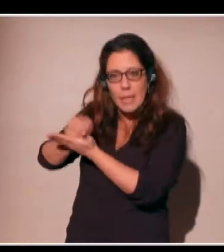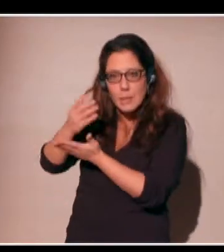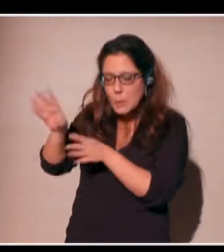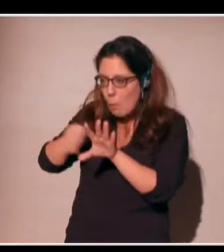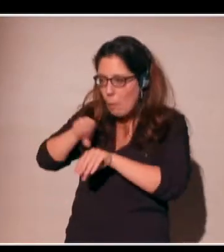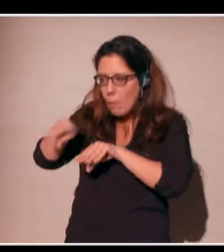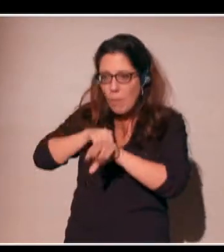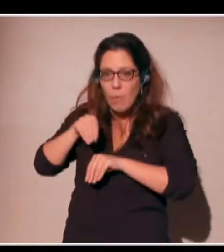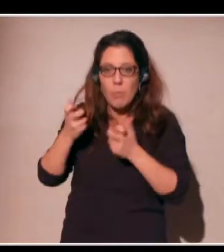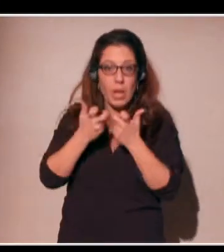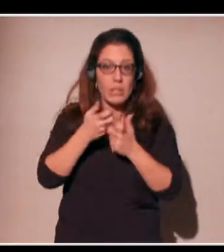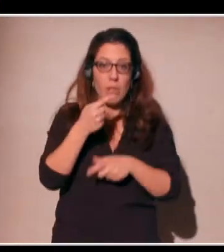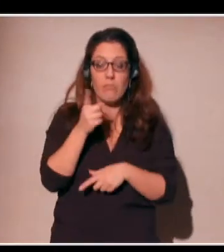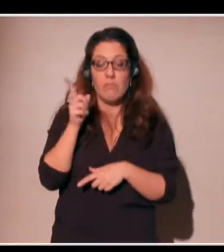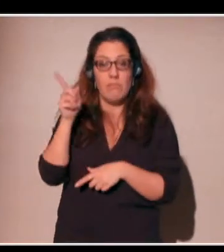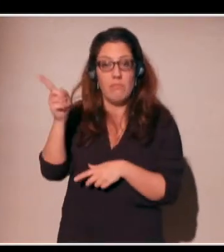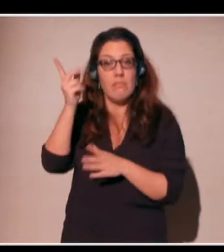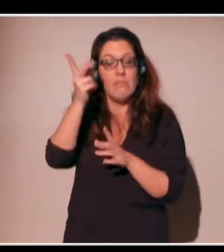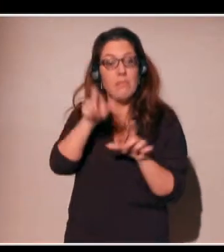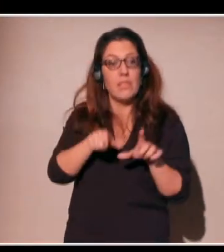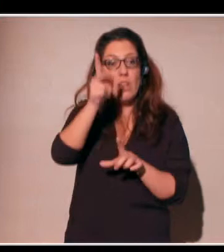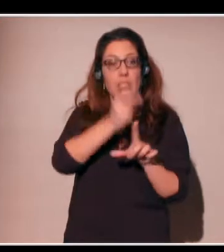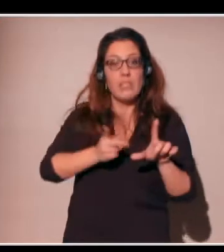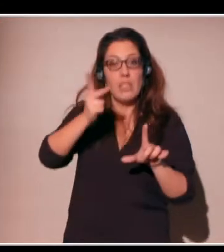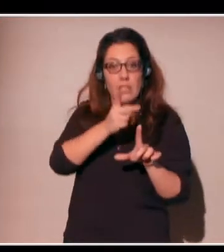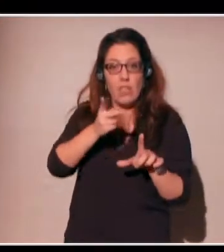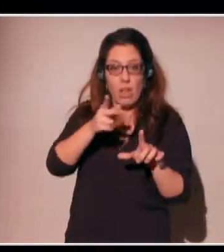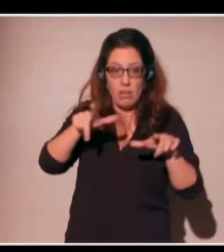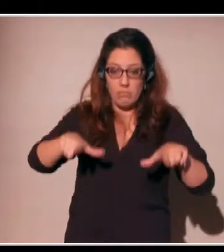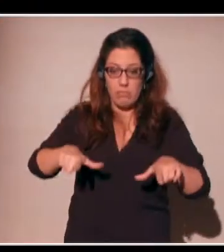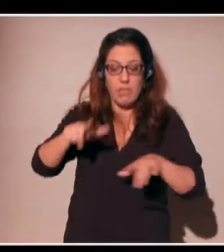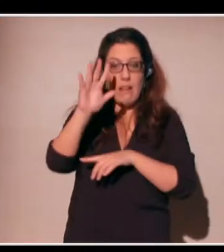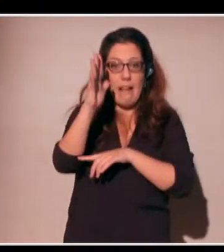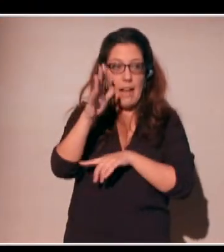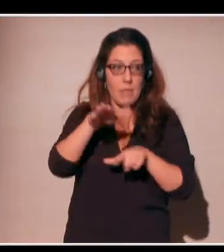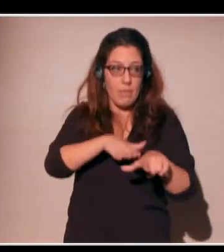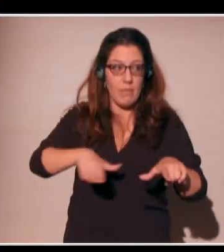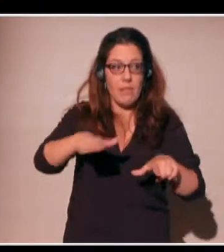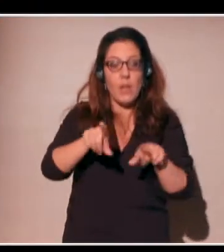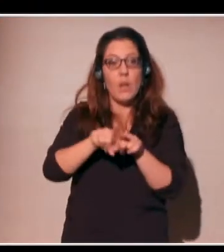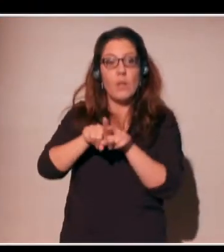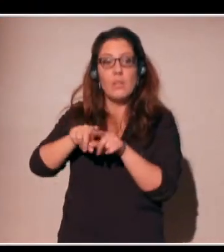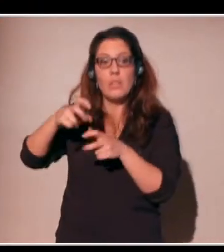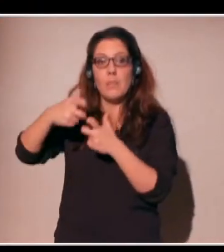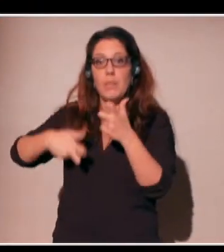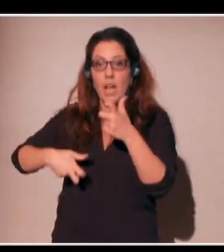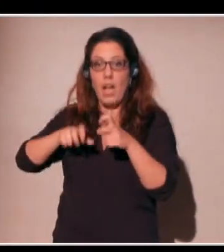a dessiné des arbres sur un terrain plat et des pierres sur des pentes. Et si vous